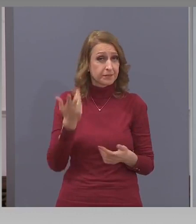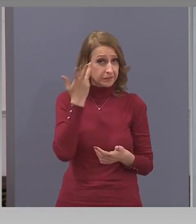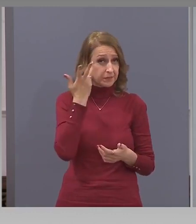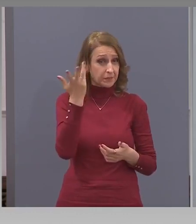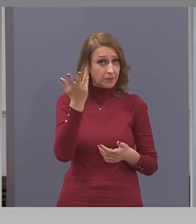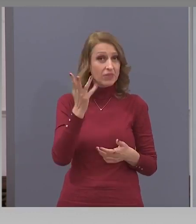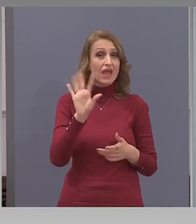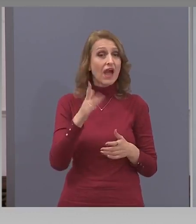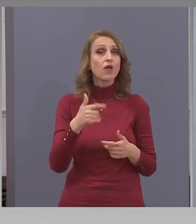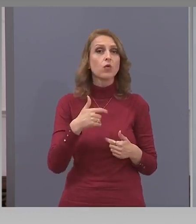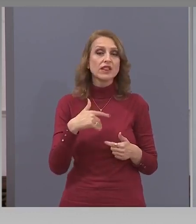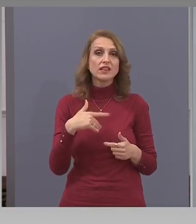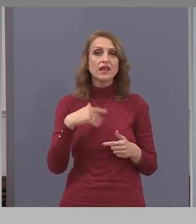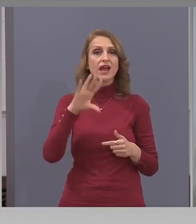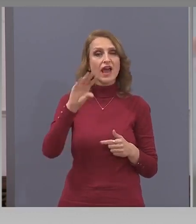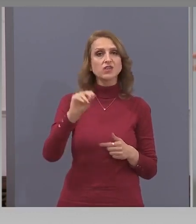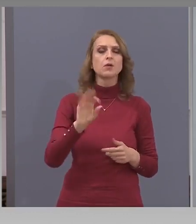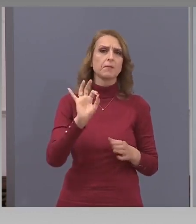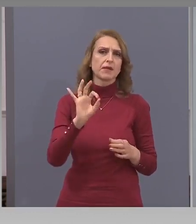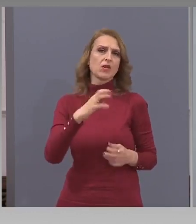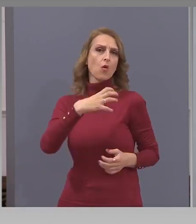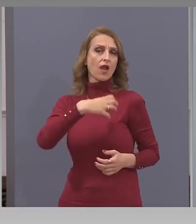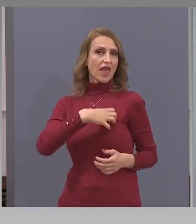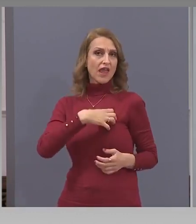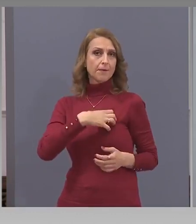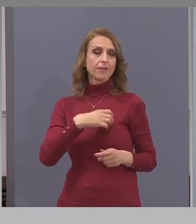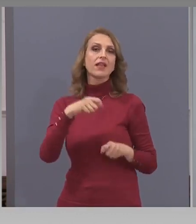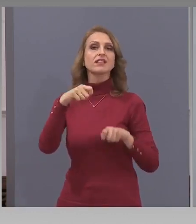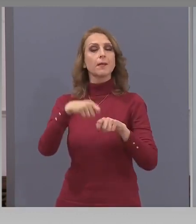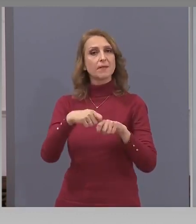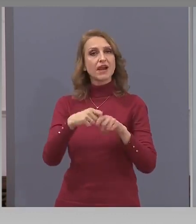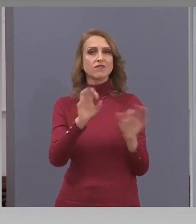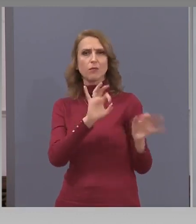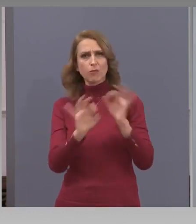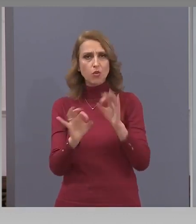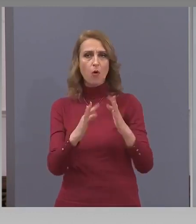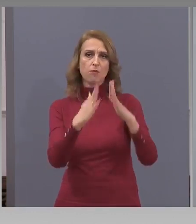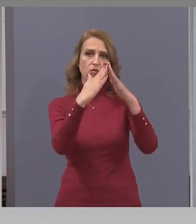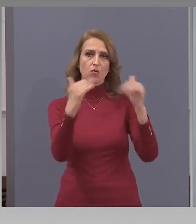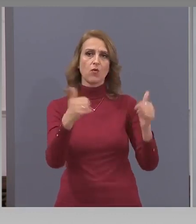ние накараме, примерно, партия ГЕРБ, направи същия катун пред президентството.